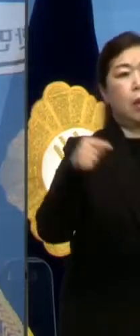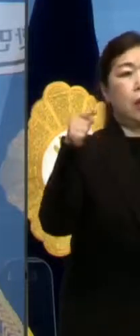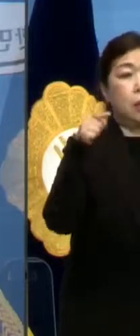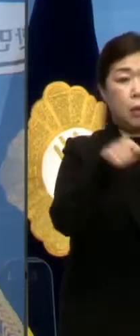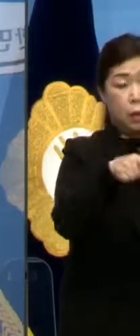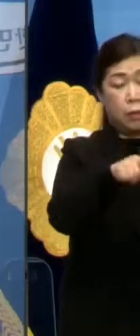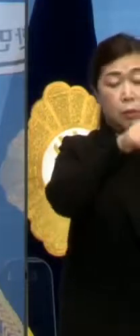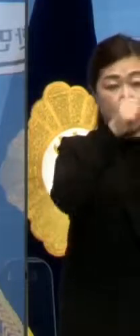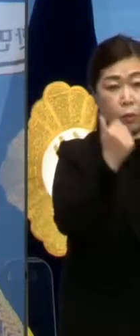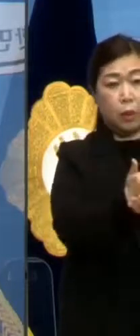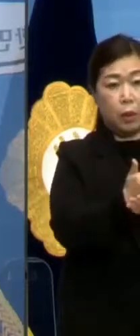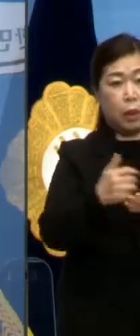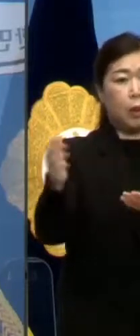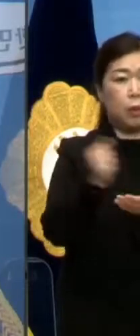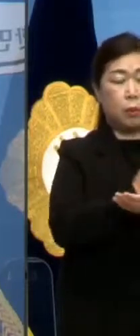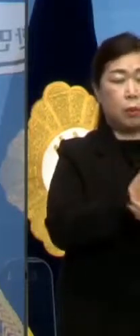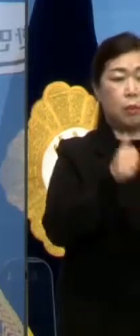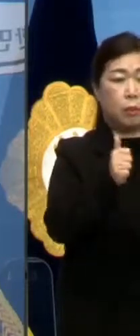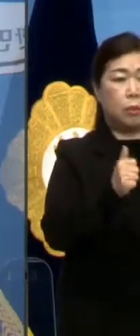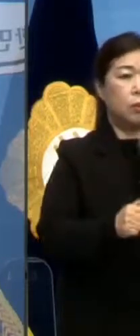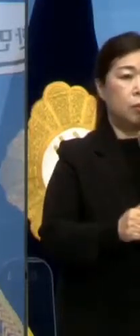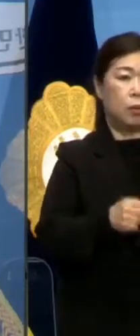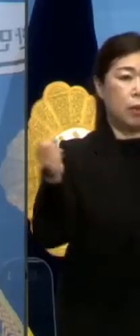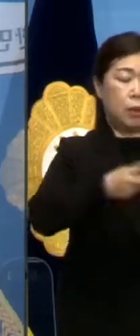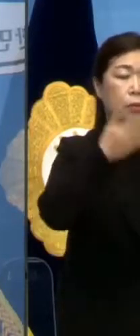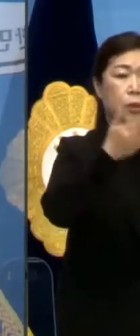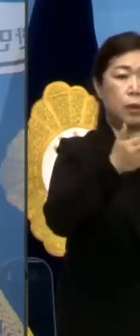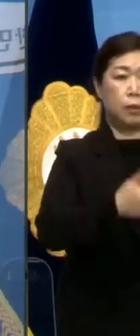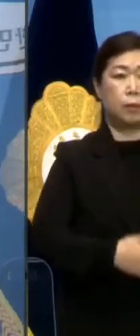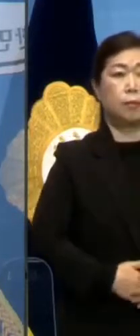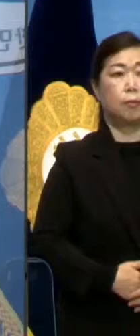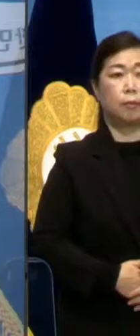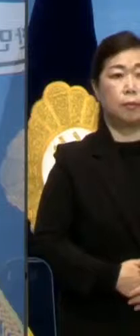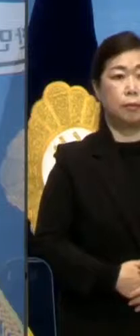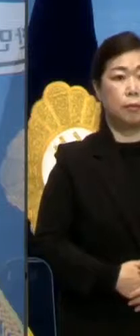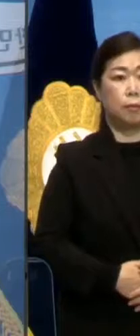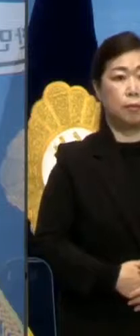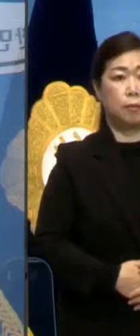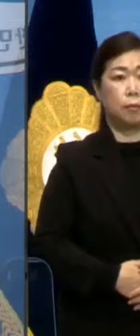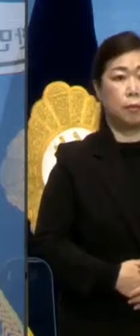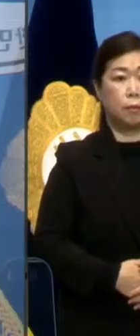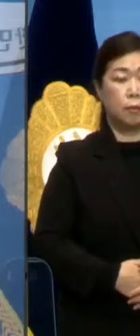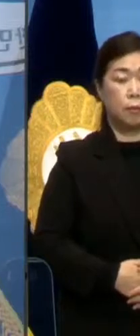가해자를 엄벌에 처할 수 있도록 해주실 것을 촉구합니다.